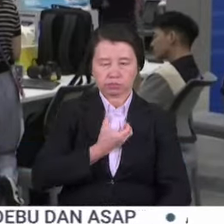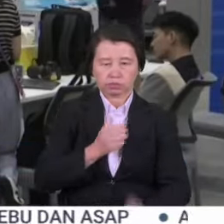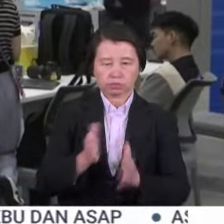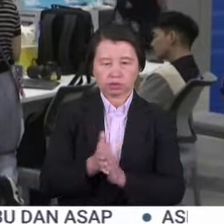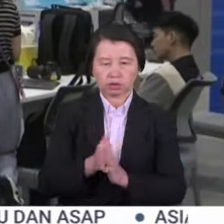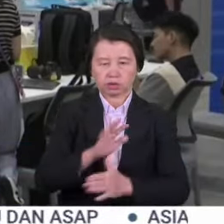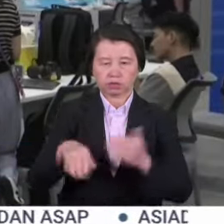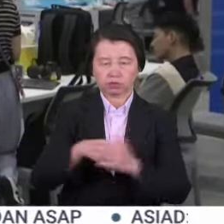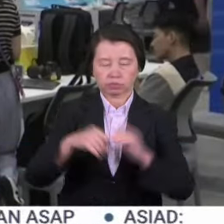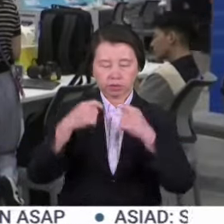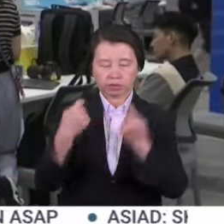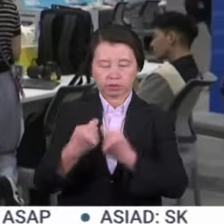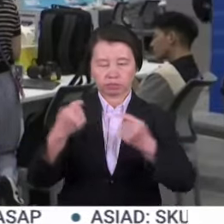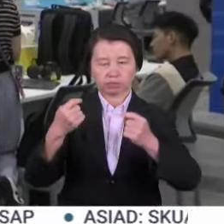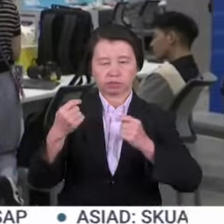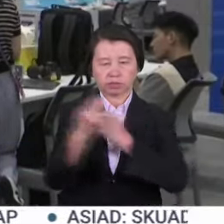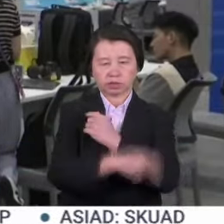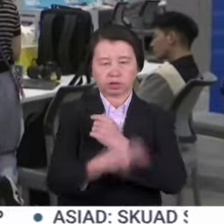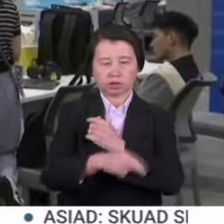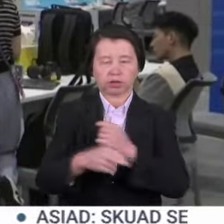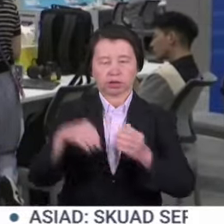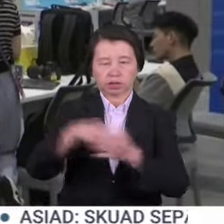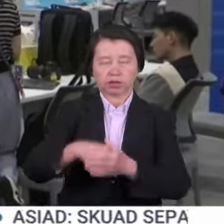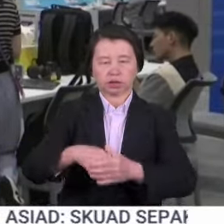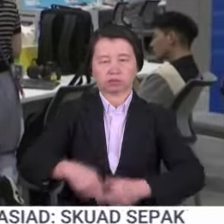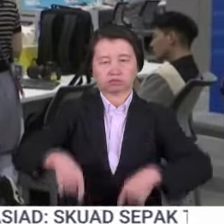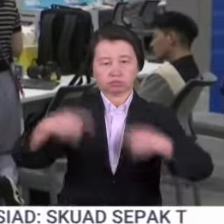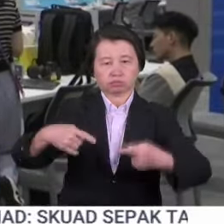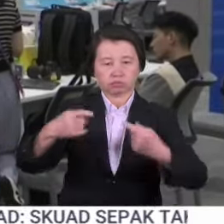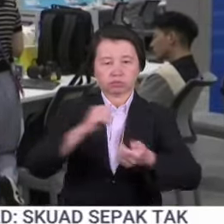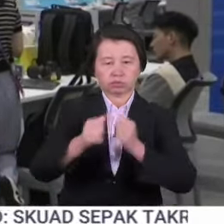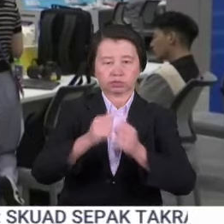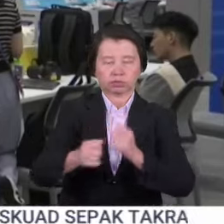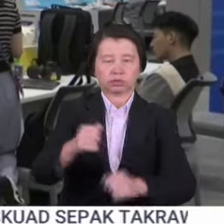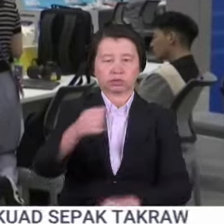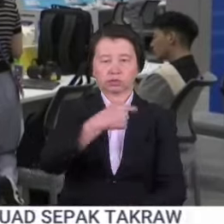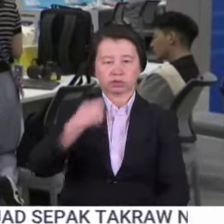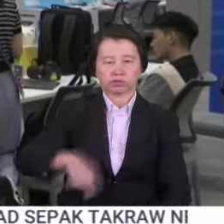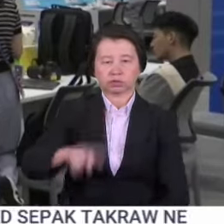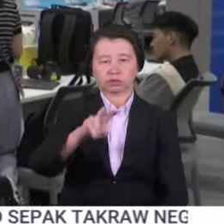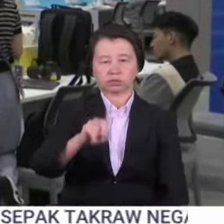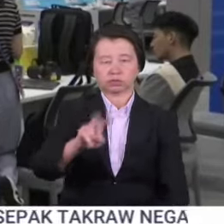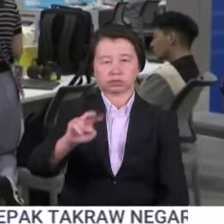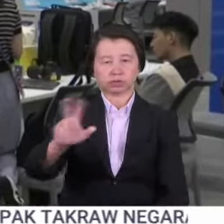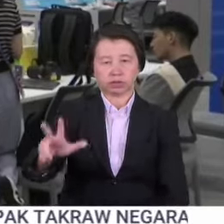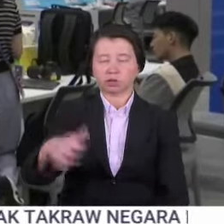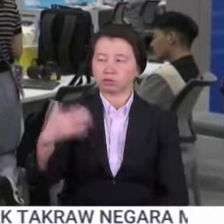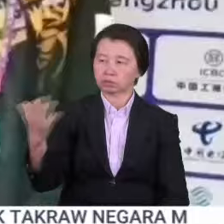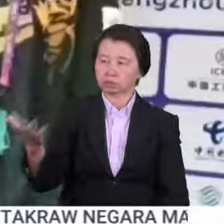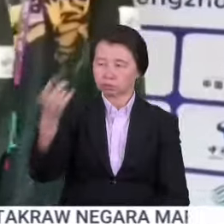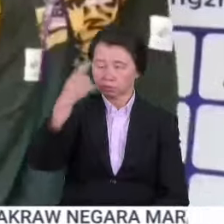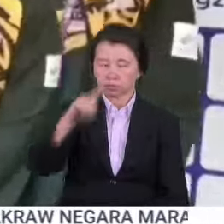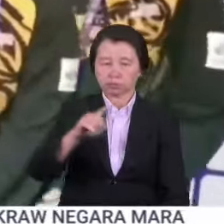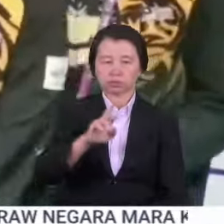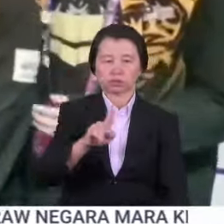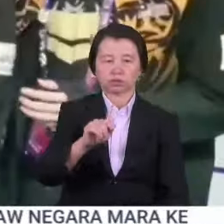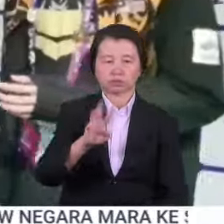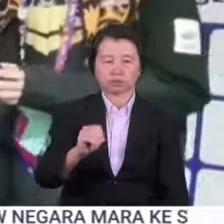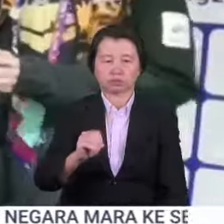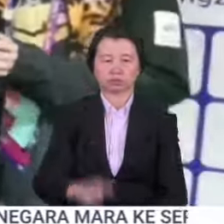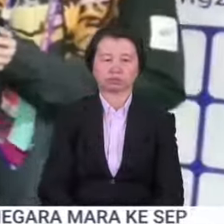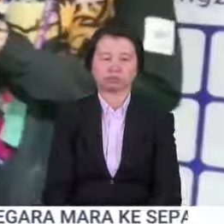menjadi sasaran kontinjen negara di Temasya Sukan Asia Hangzhou 2022. Muhammad Zamri Suharani, RTM.